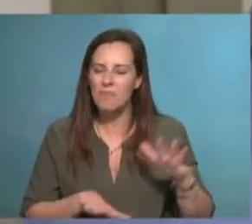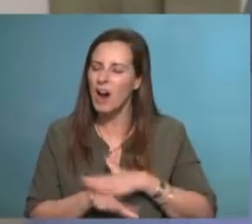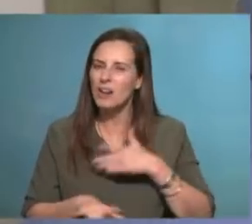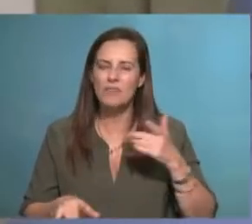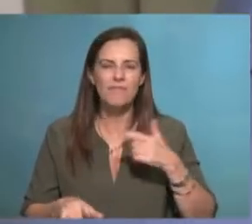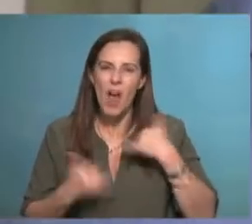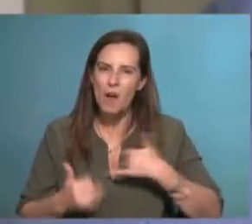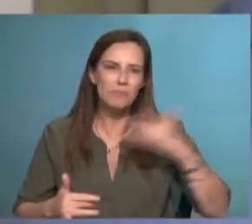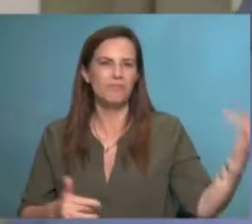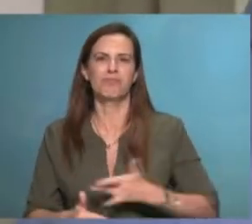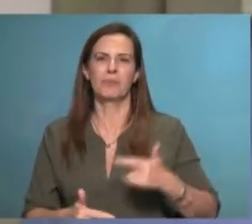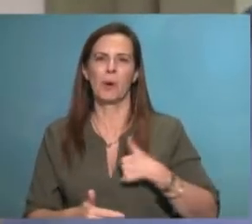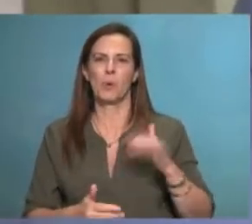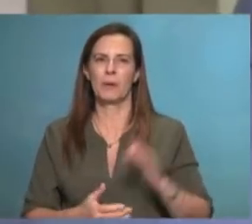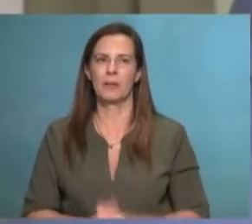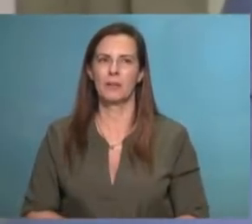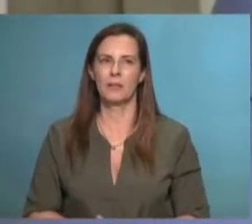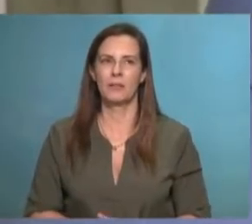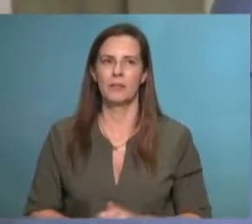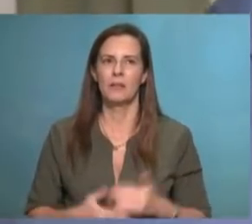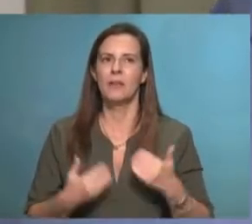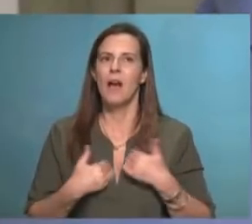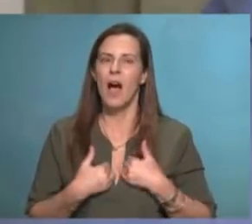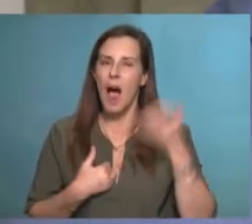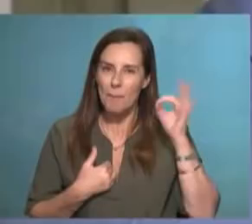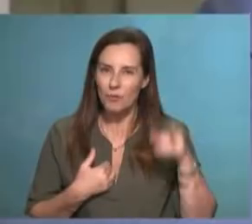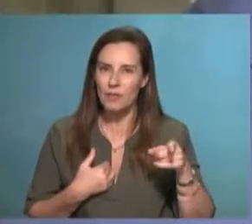אבל היום בגדו בי. המנובל הזה